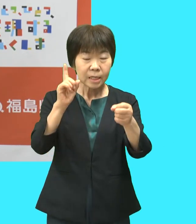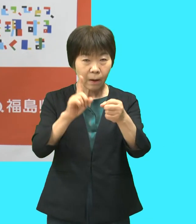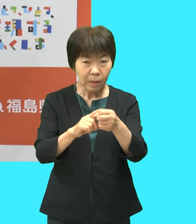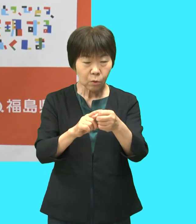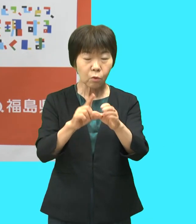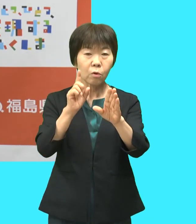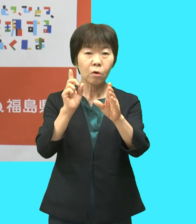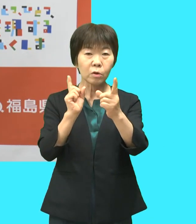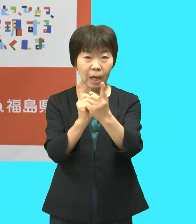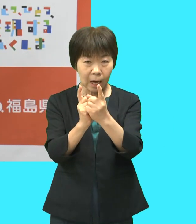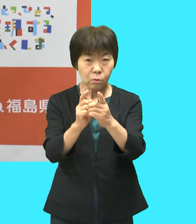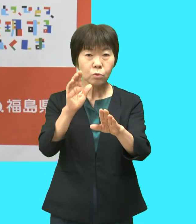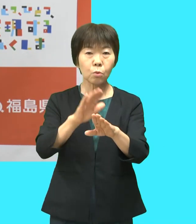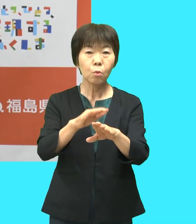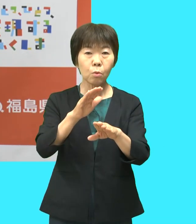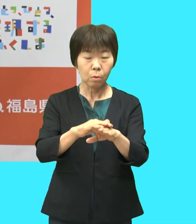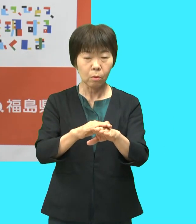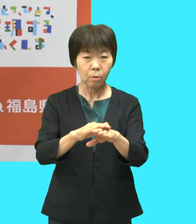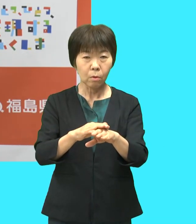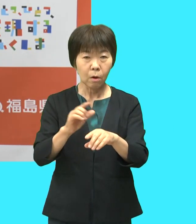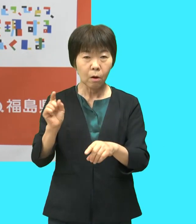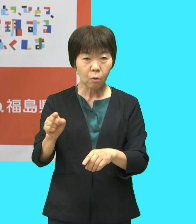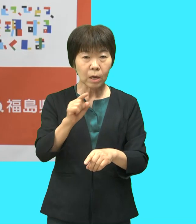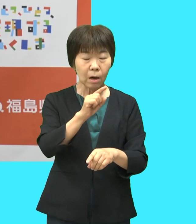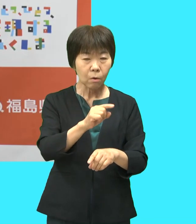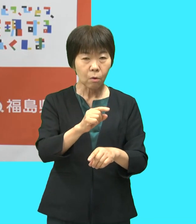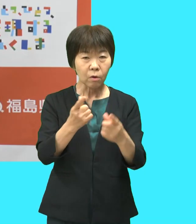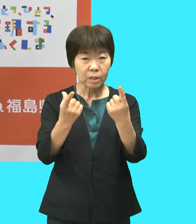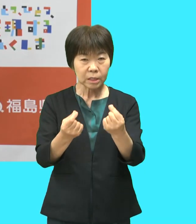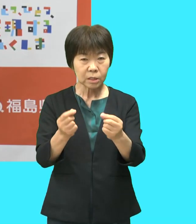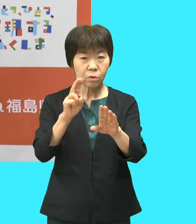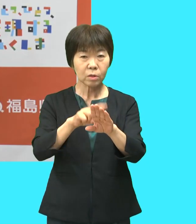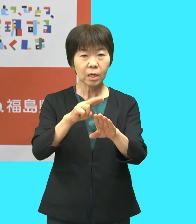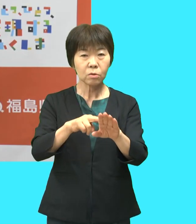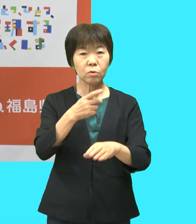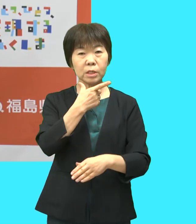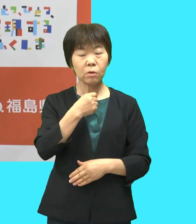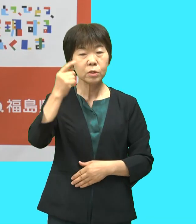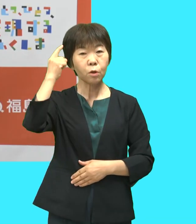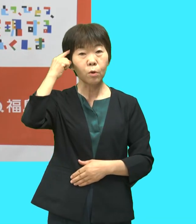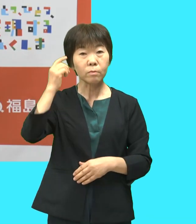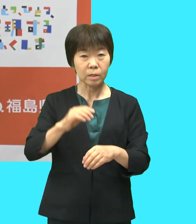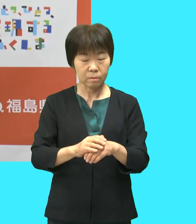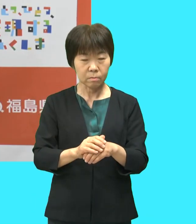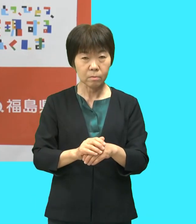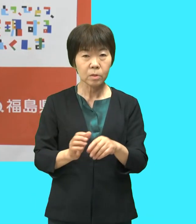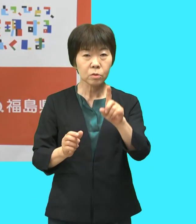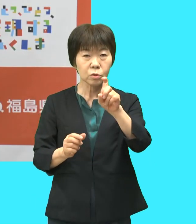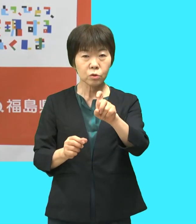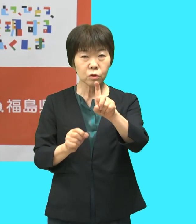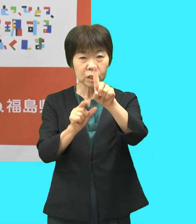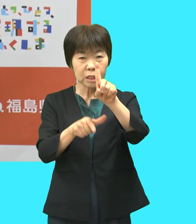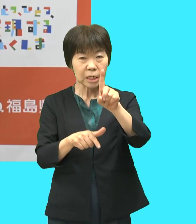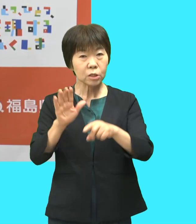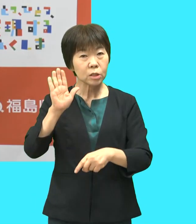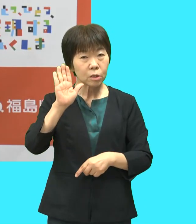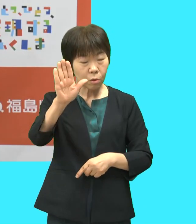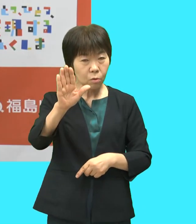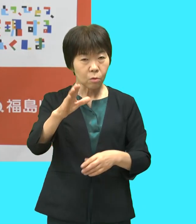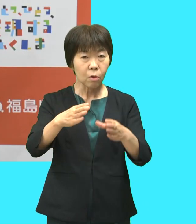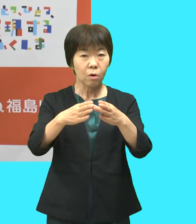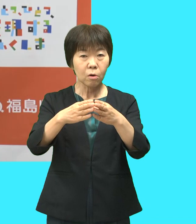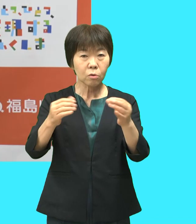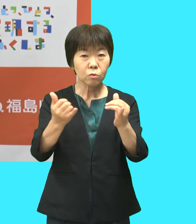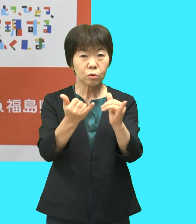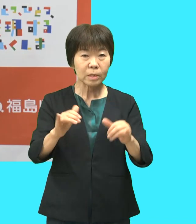かという、この両輪をしっかり検討していただきたいと思いますし、また11月以降、要は国民の多くの